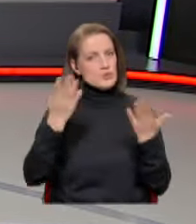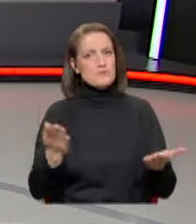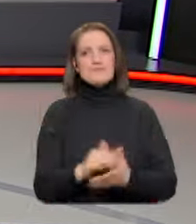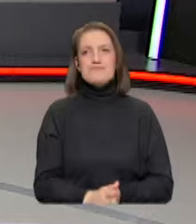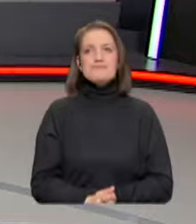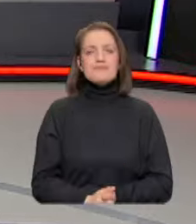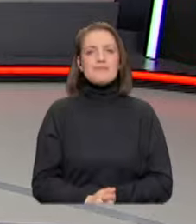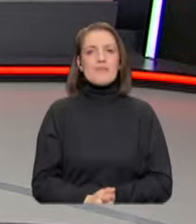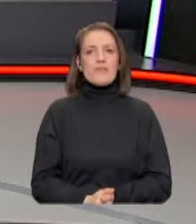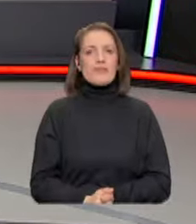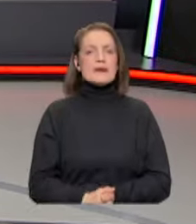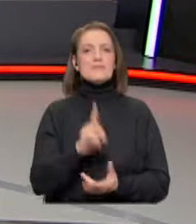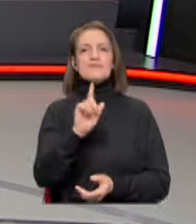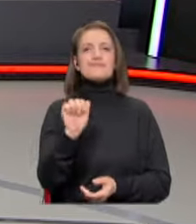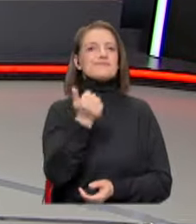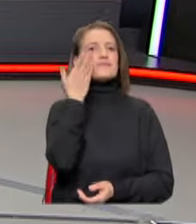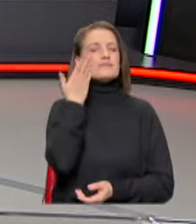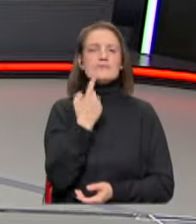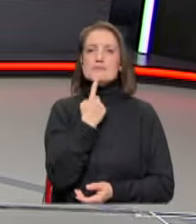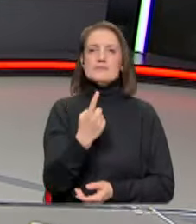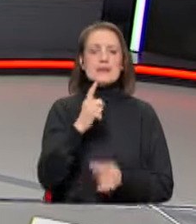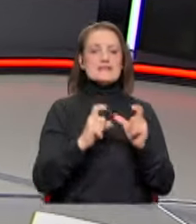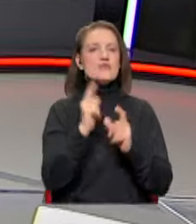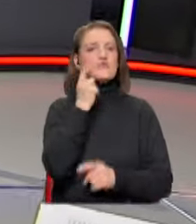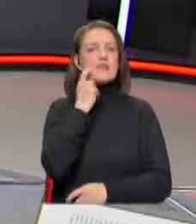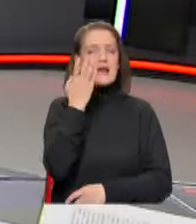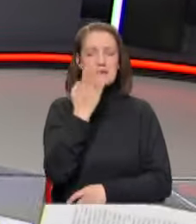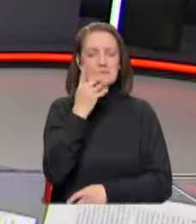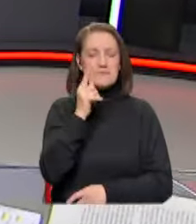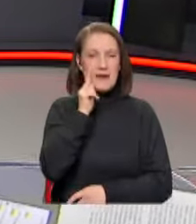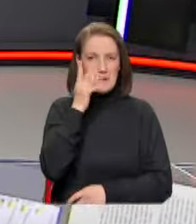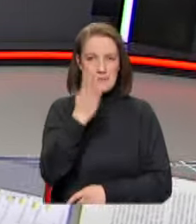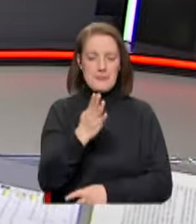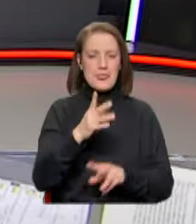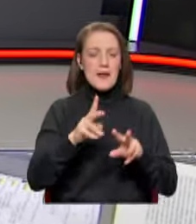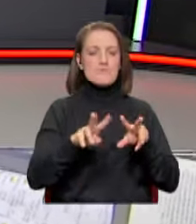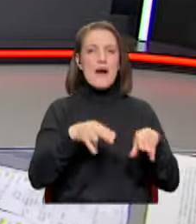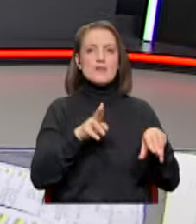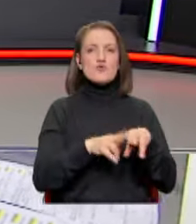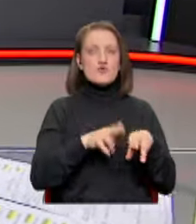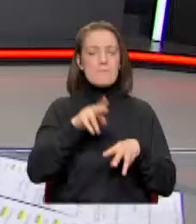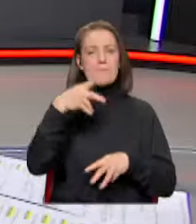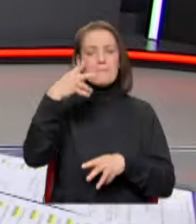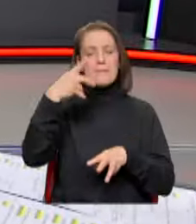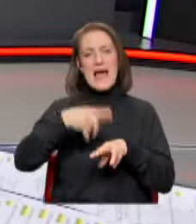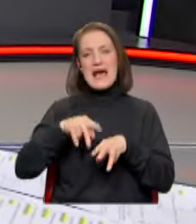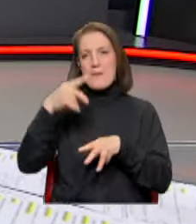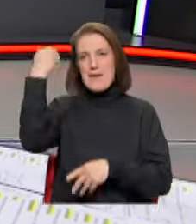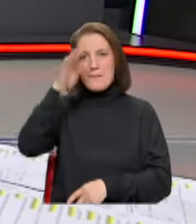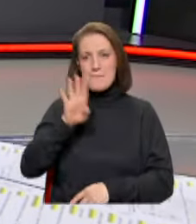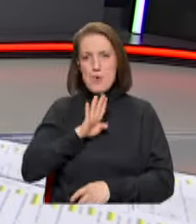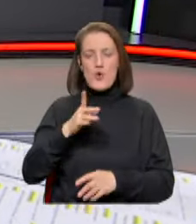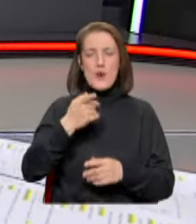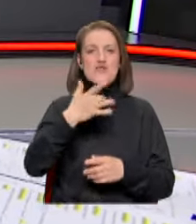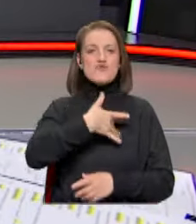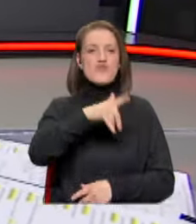zor Evet bir kıymetli izleyicimiz demiş ki Selçuk Bey Sizce Murat kurum Ekrem beyle canlı yayına çıkar mı Sizinle bahse girerim